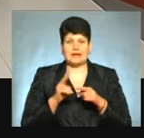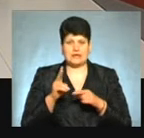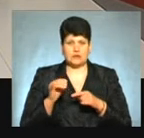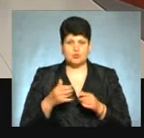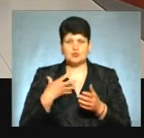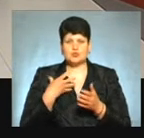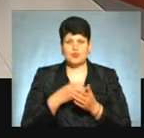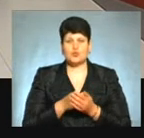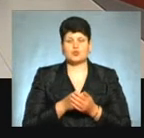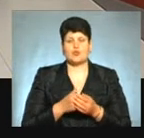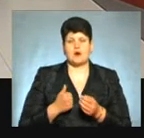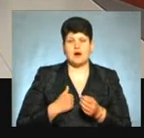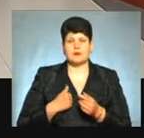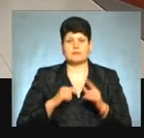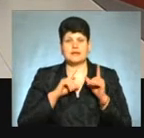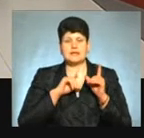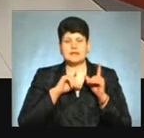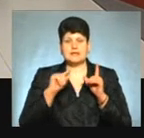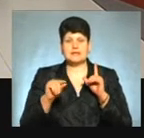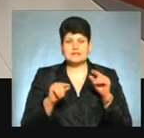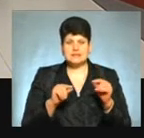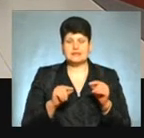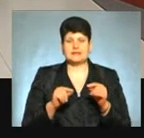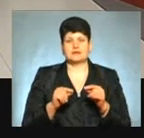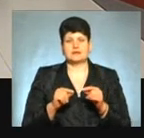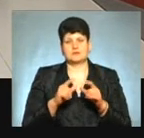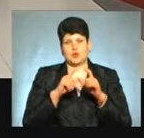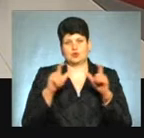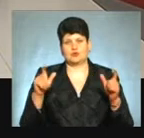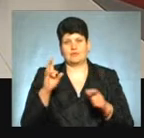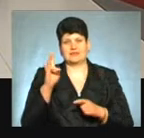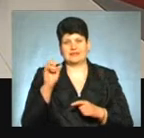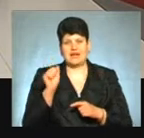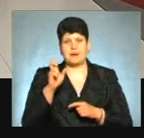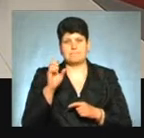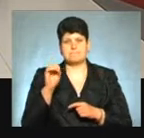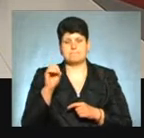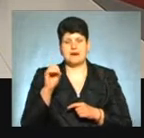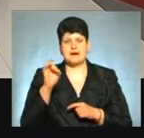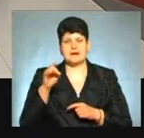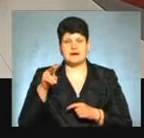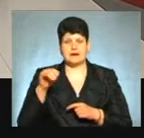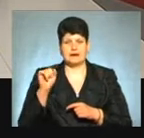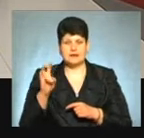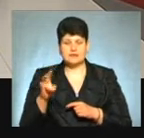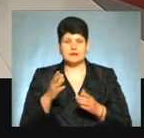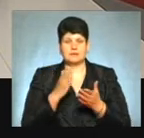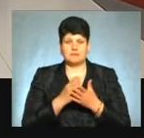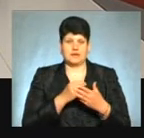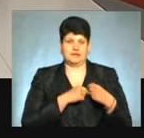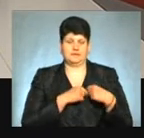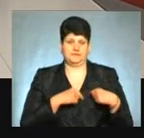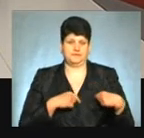свою армію, і їздити на машинами з лозунгу на Берлін, носити колорадську стрічку, яка взагалі-то була символом